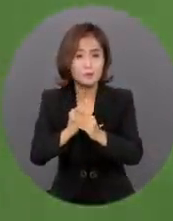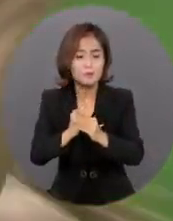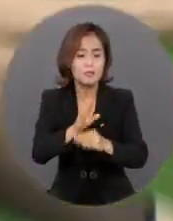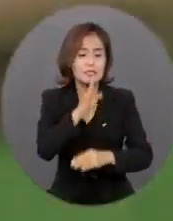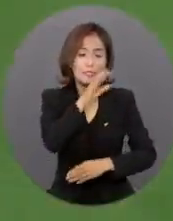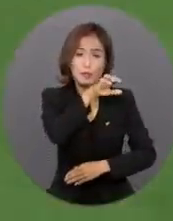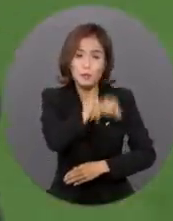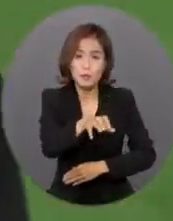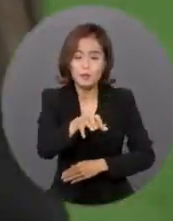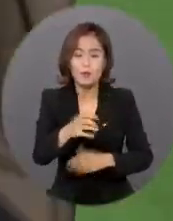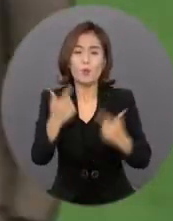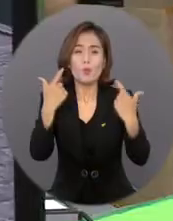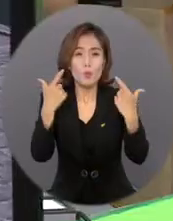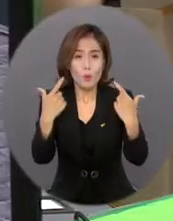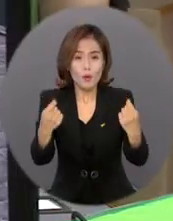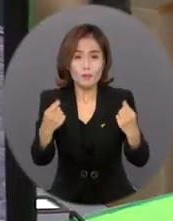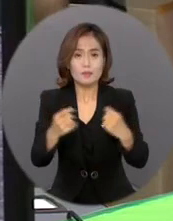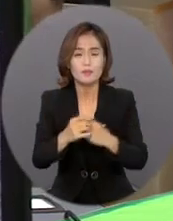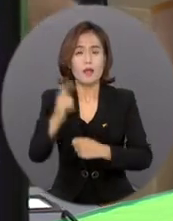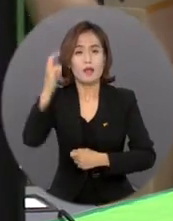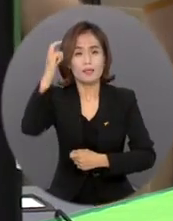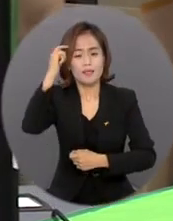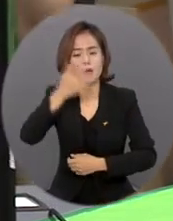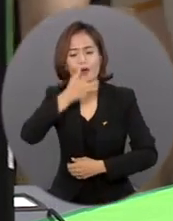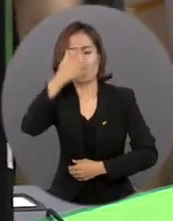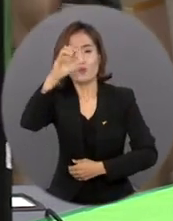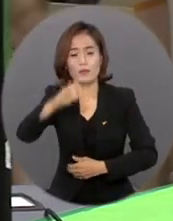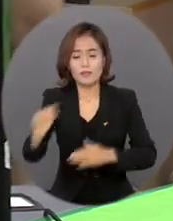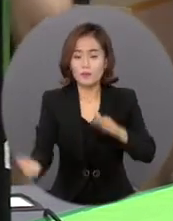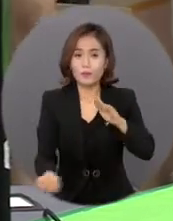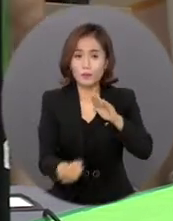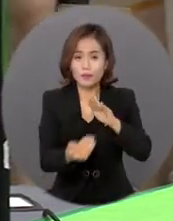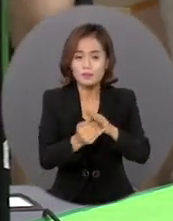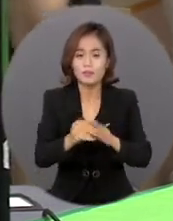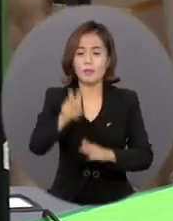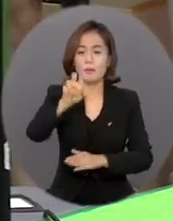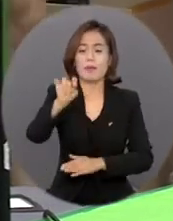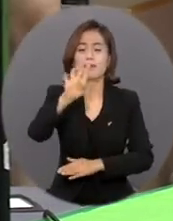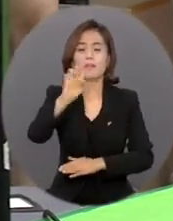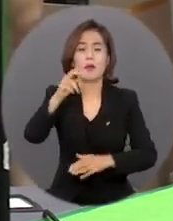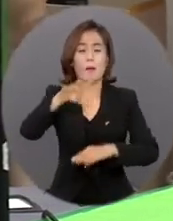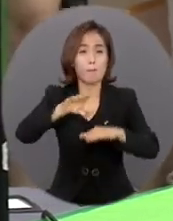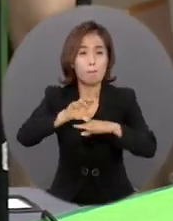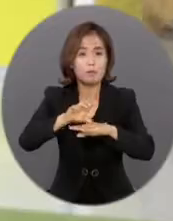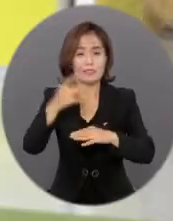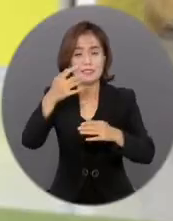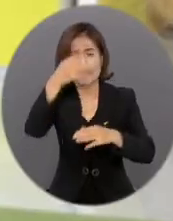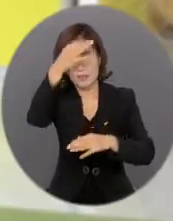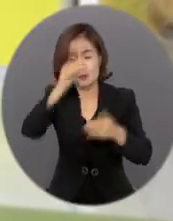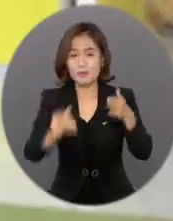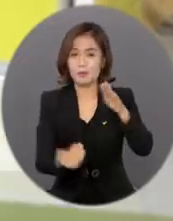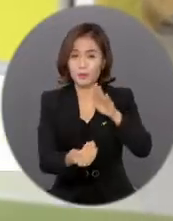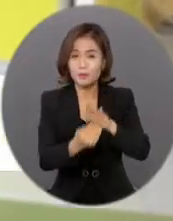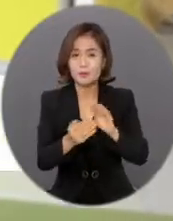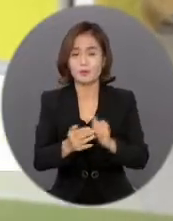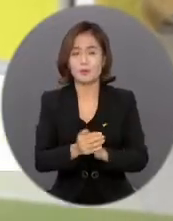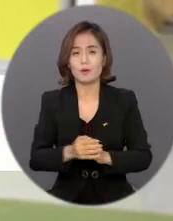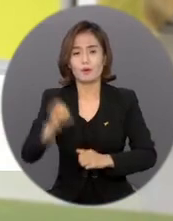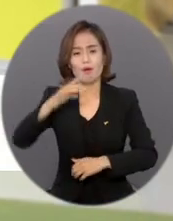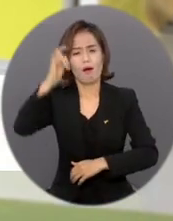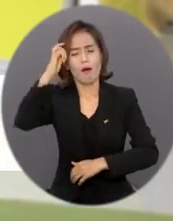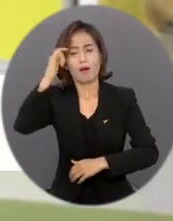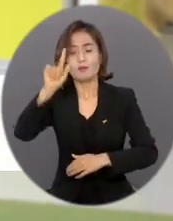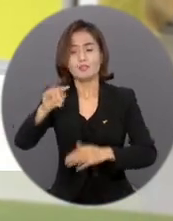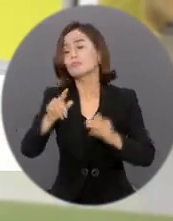세계와 동일한 사회문화 활동이 가상에서 이루어지는 메타버스 기술로 인한 변화입니다. 추상적으로